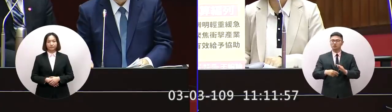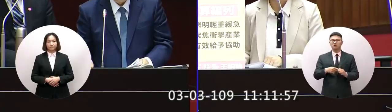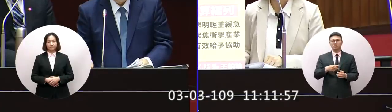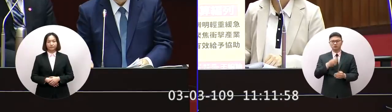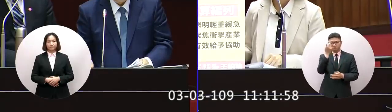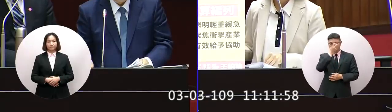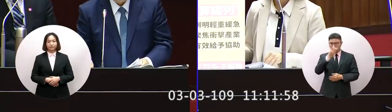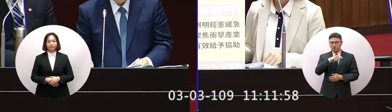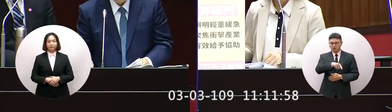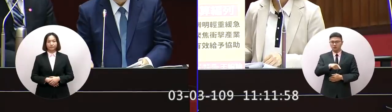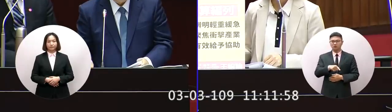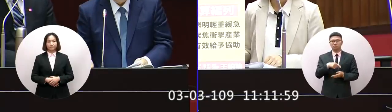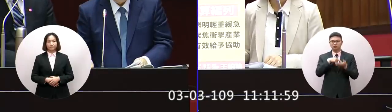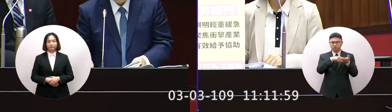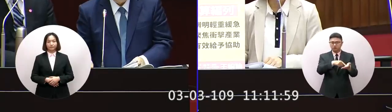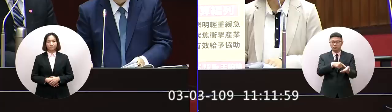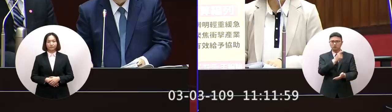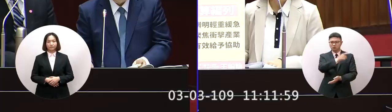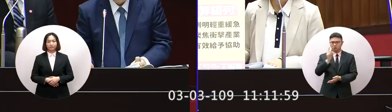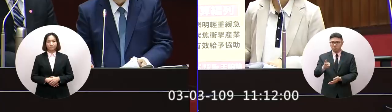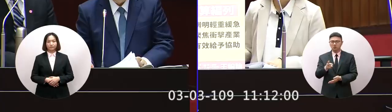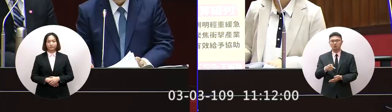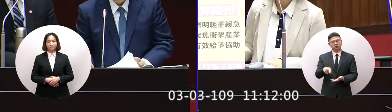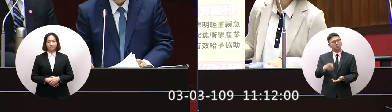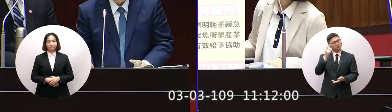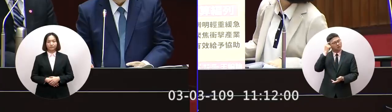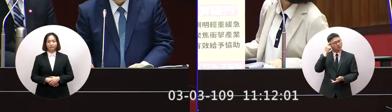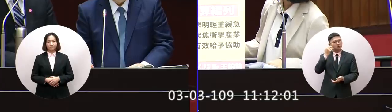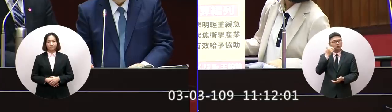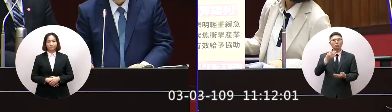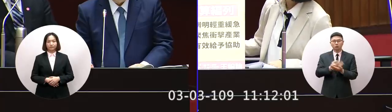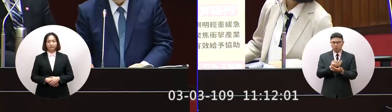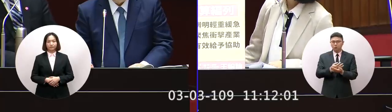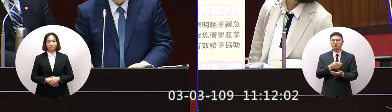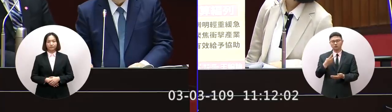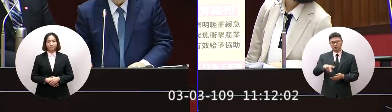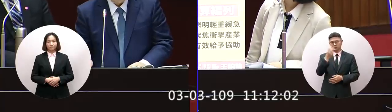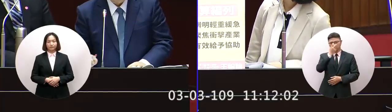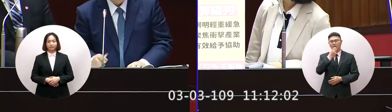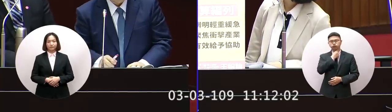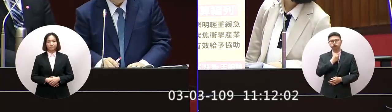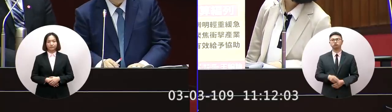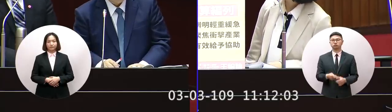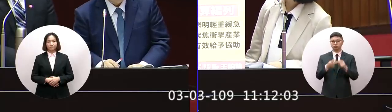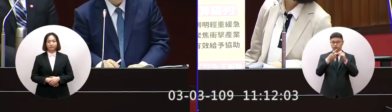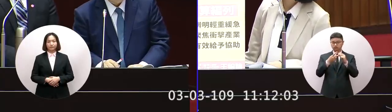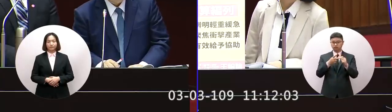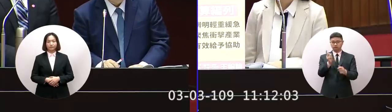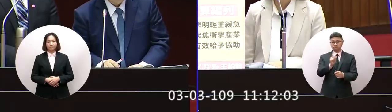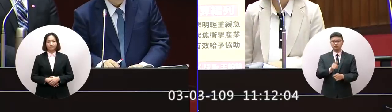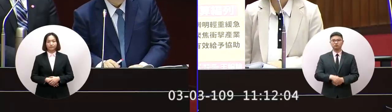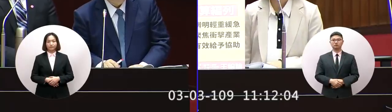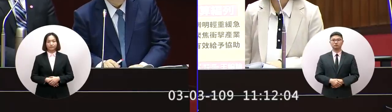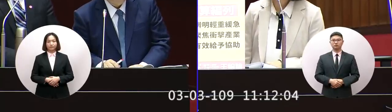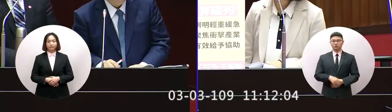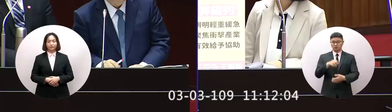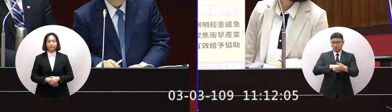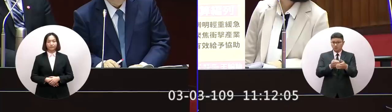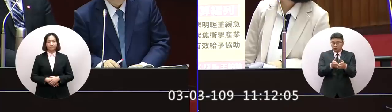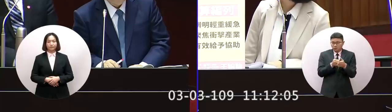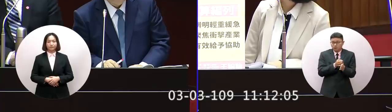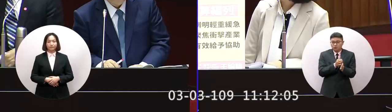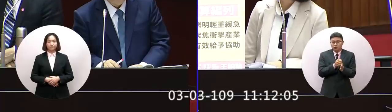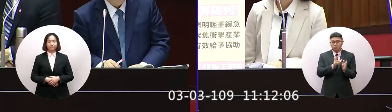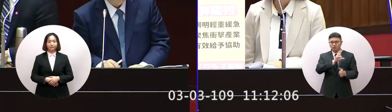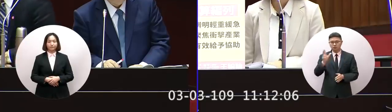不是有重复编列，或是可能不够精准的部分能够再次的检讨。那第二个部分就提到的是说，在内需型产业，其